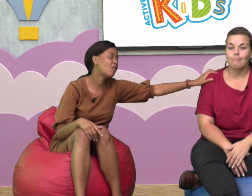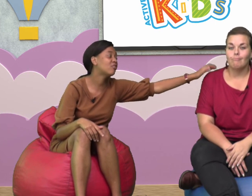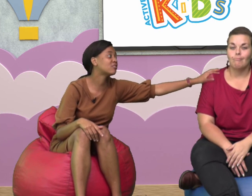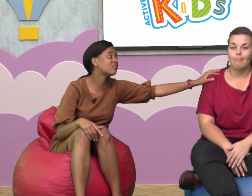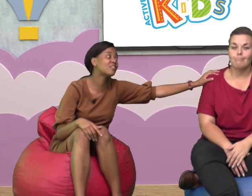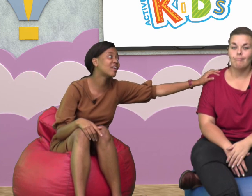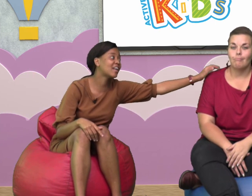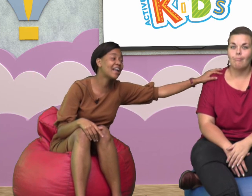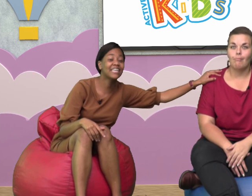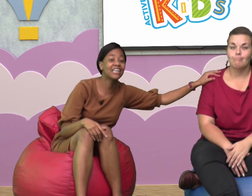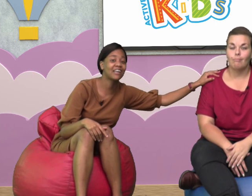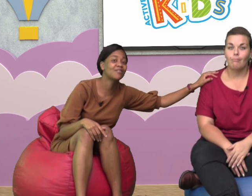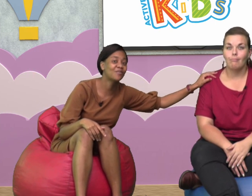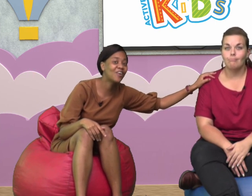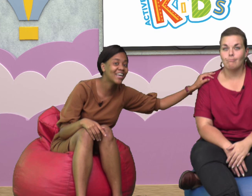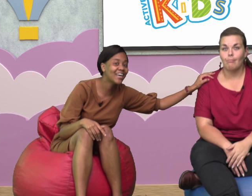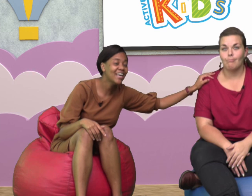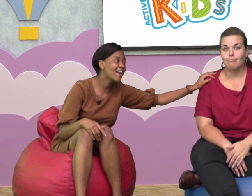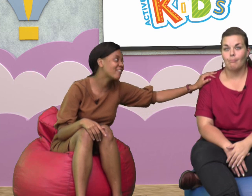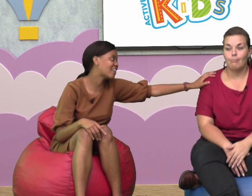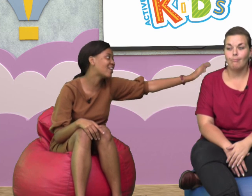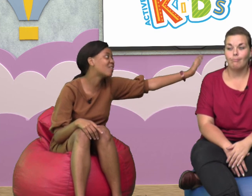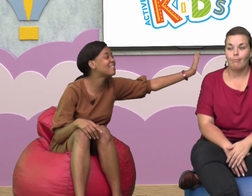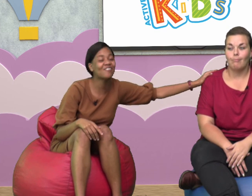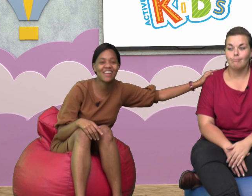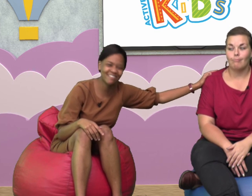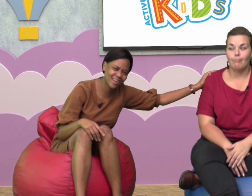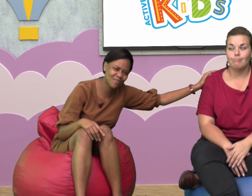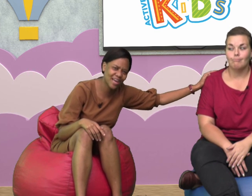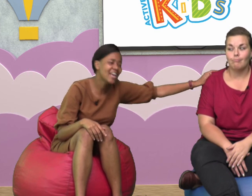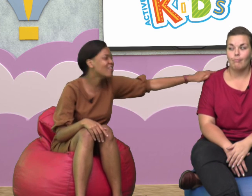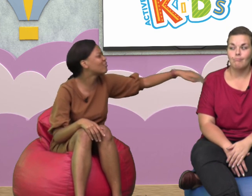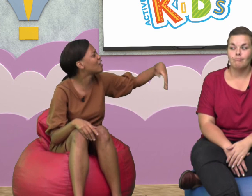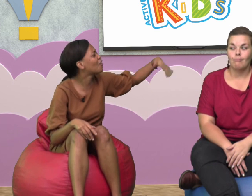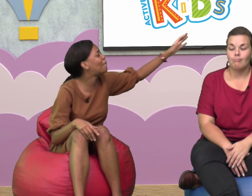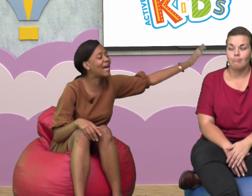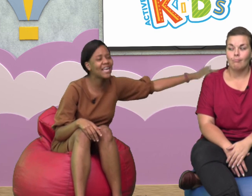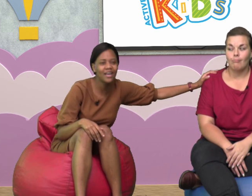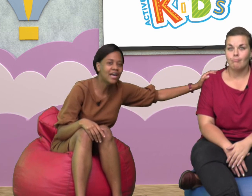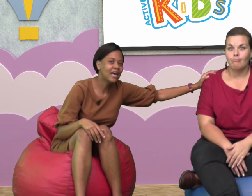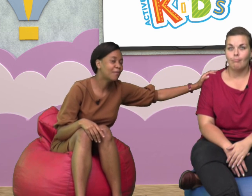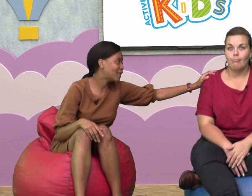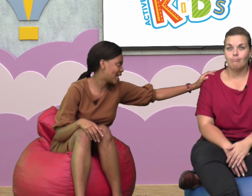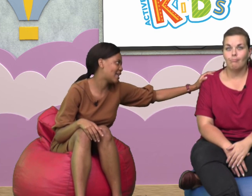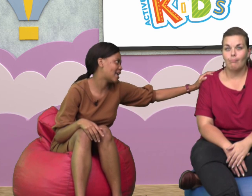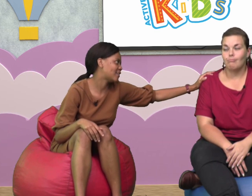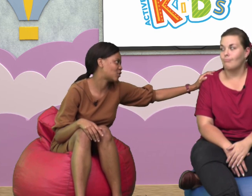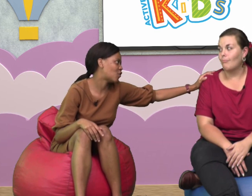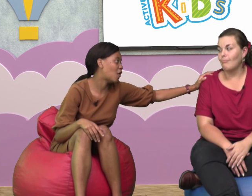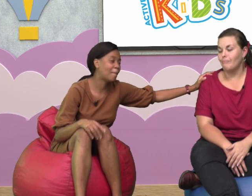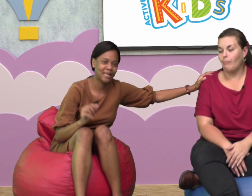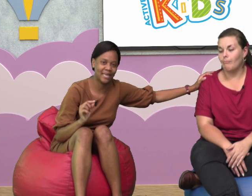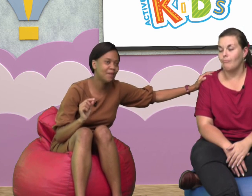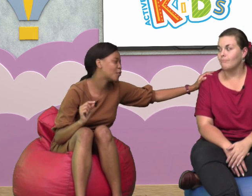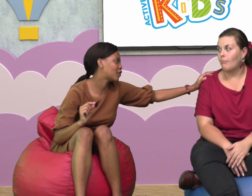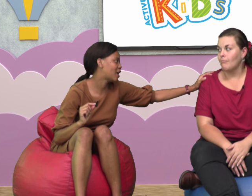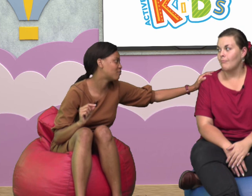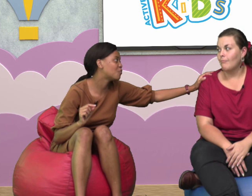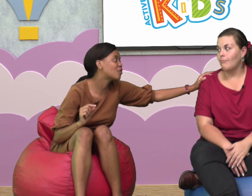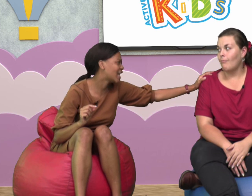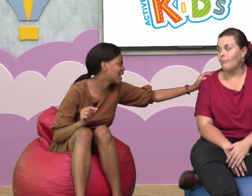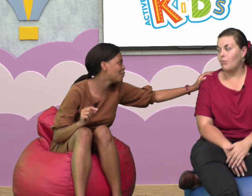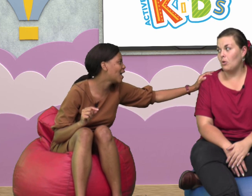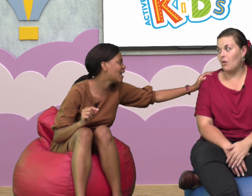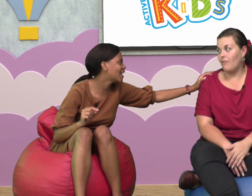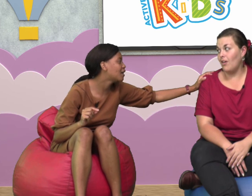Marisol. Ons het weer aan die klas môre en ons gaan nog met Zoey en Zacky praat en ons gaan nog baie pret hê hierso op hierdie program.